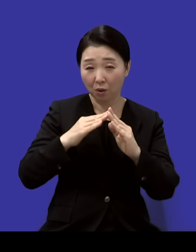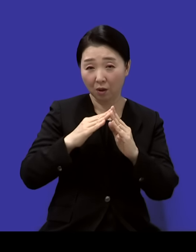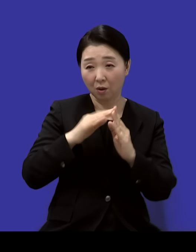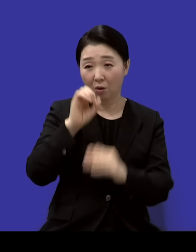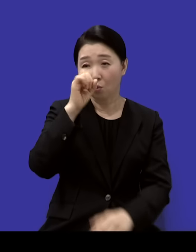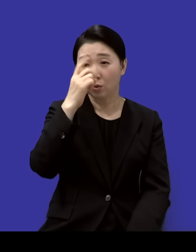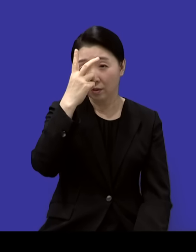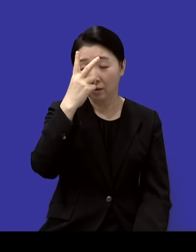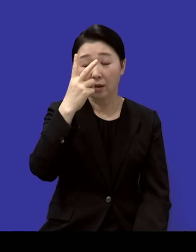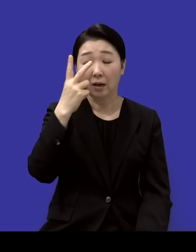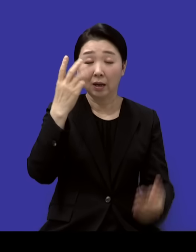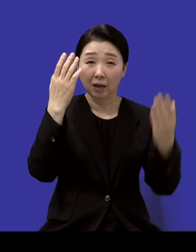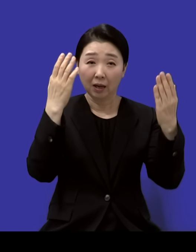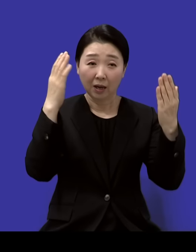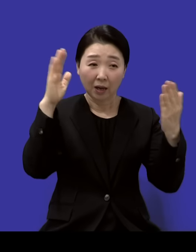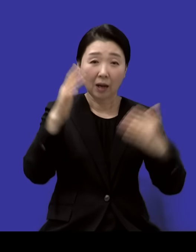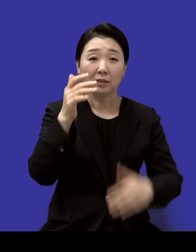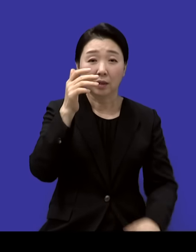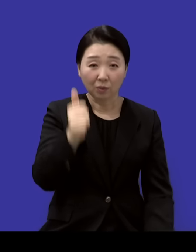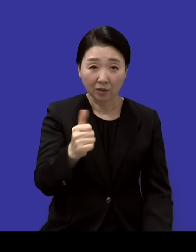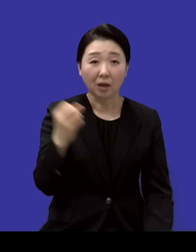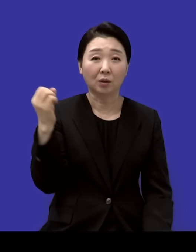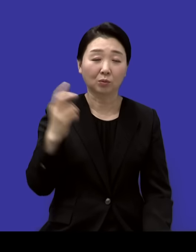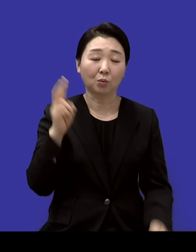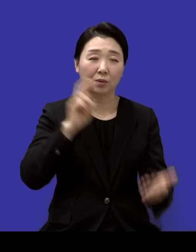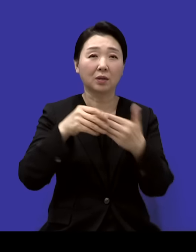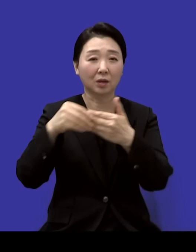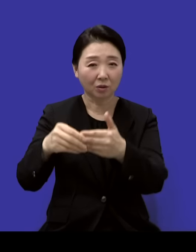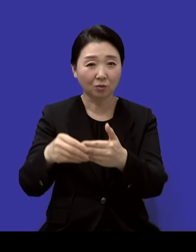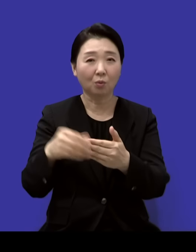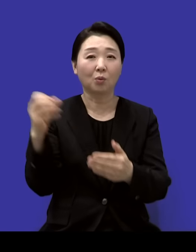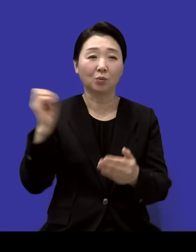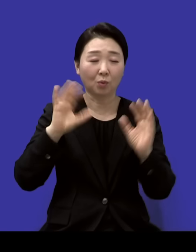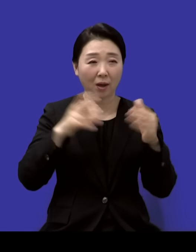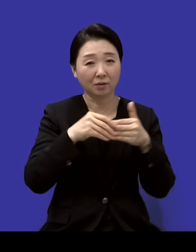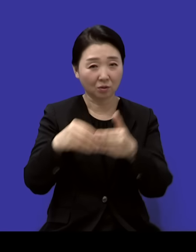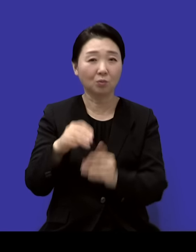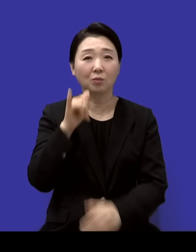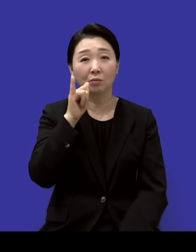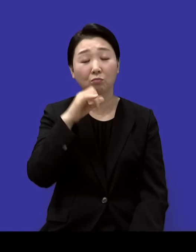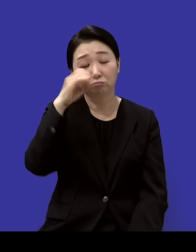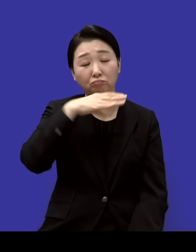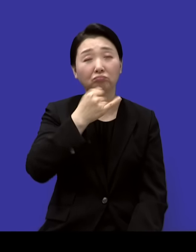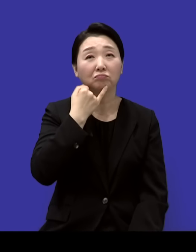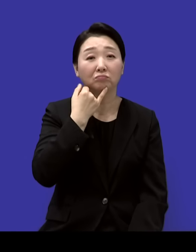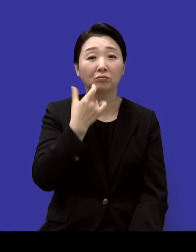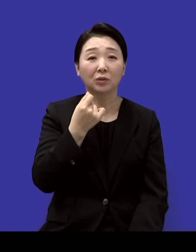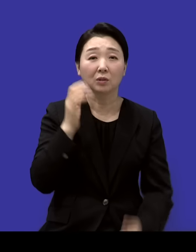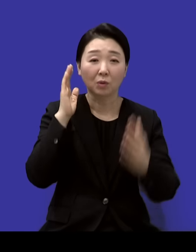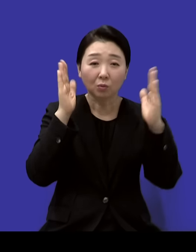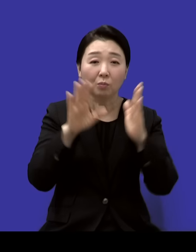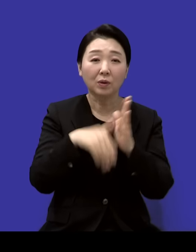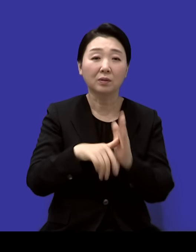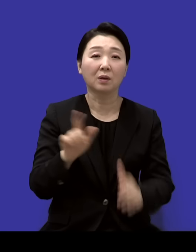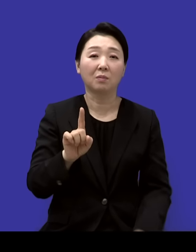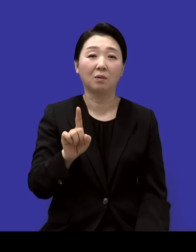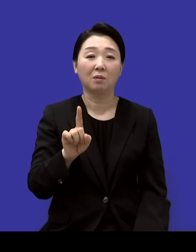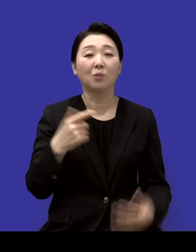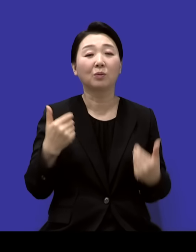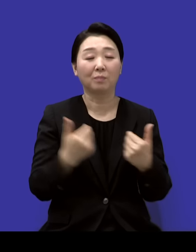1학년, 2학년 학생회장 하면서 찬양 인도하고 애들 다 인솔하고 그렇게 아무렇지도 않은데 딱 공부 쪽에 있어서는